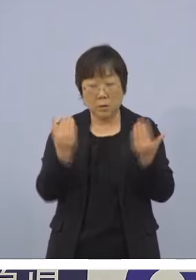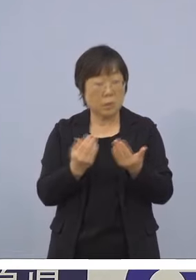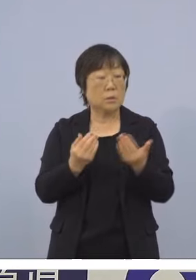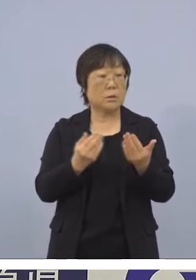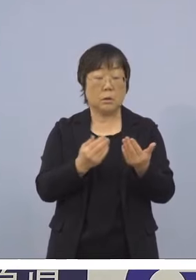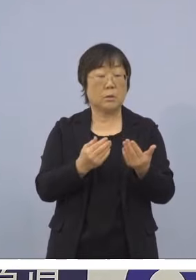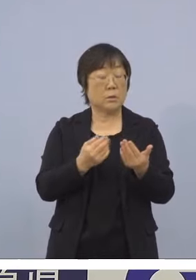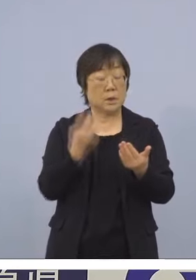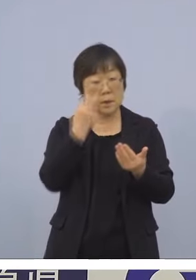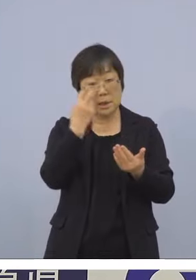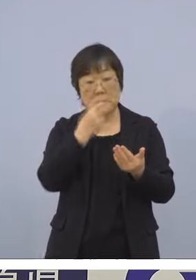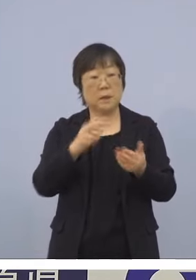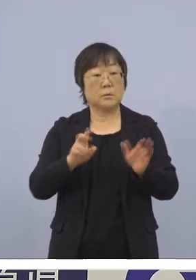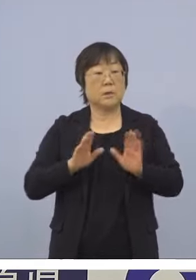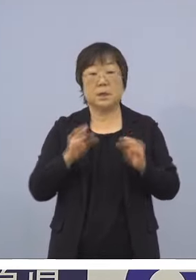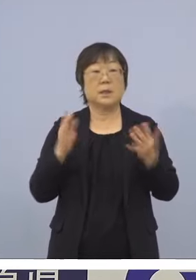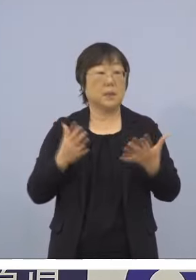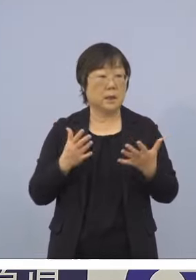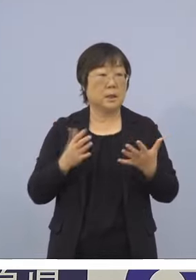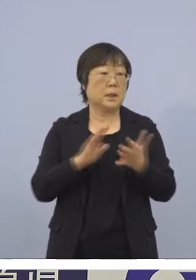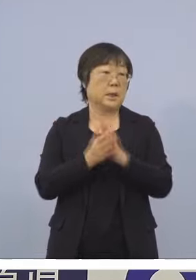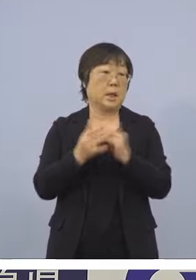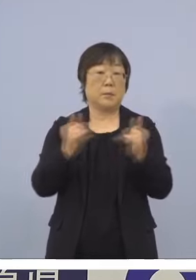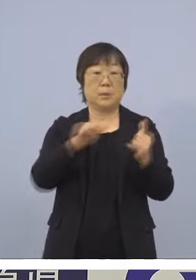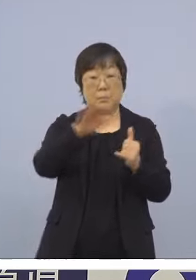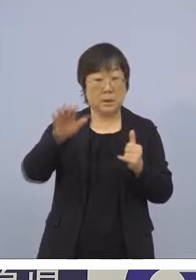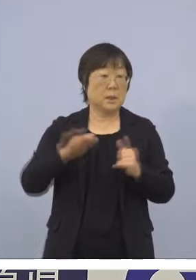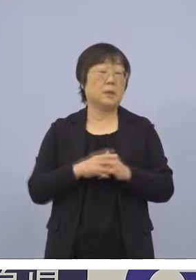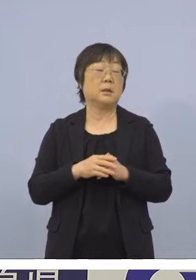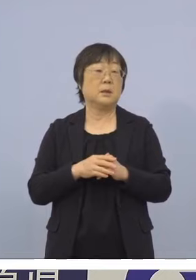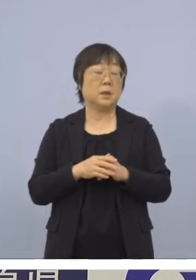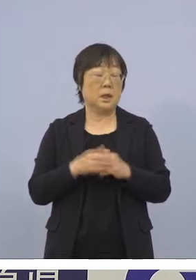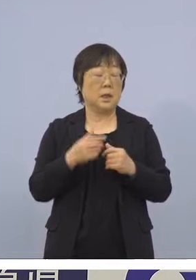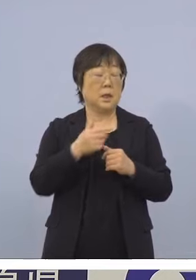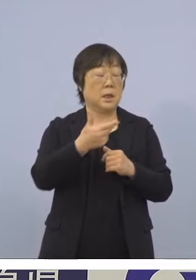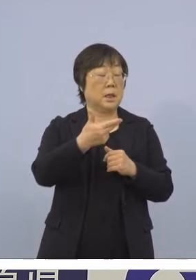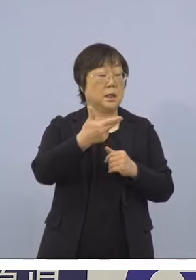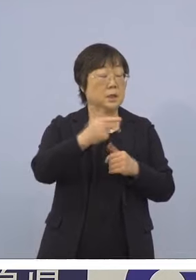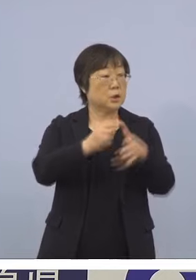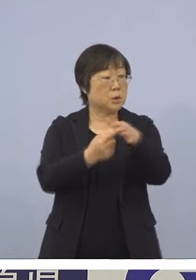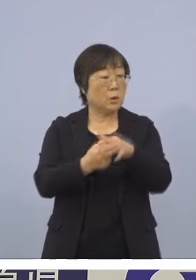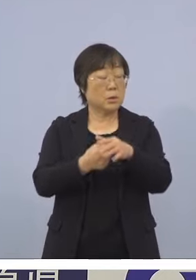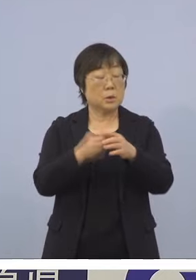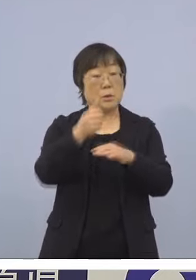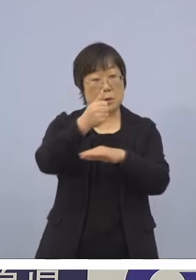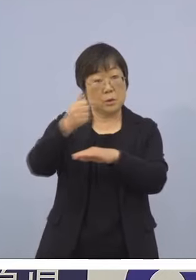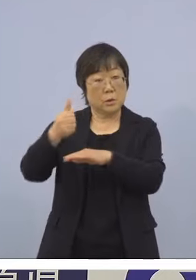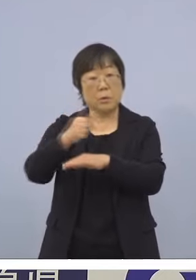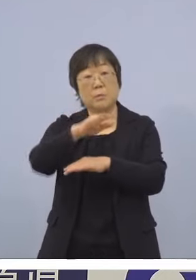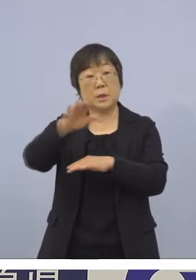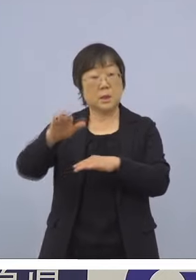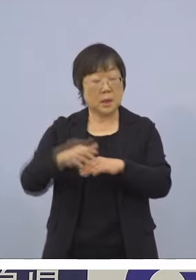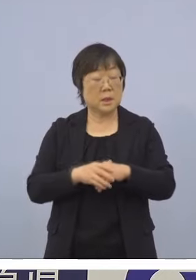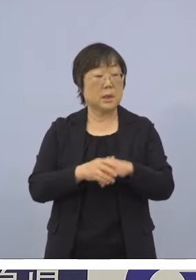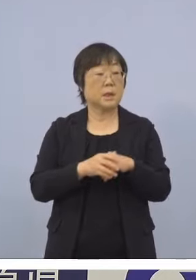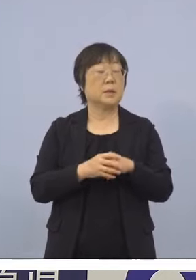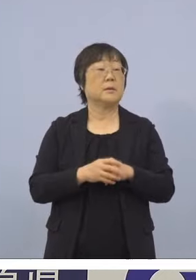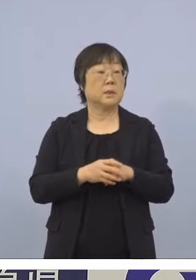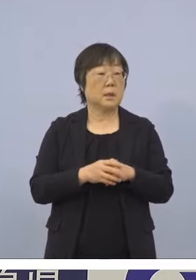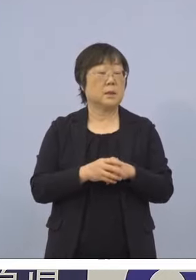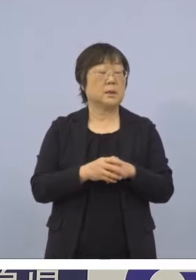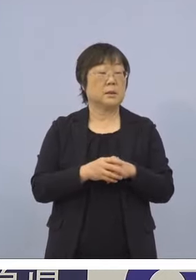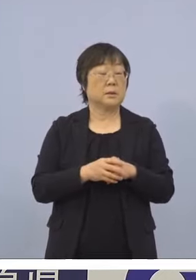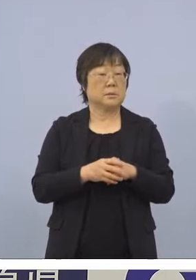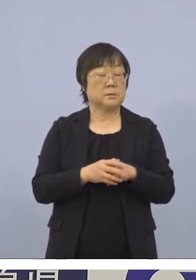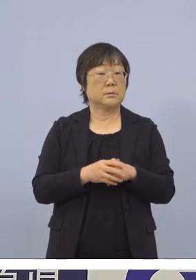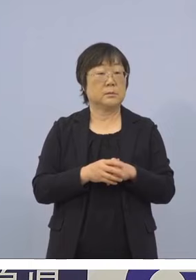よ、徳島県の皆様。これもしっかり市町村長にもですね、前面に、基礎自治体の皆様にも